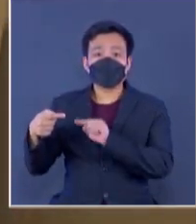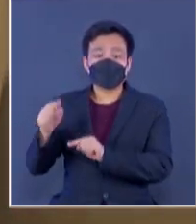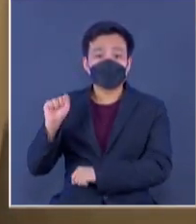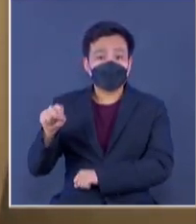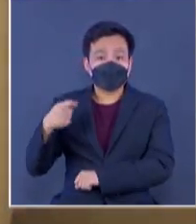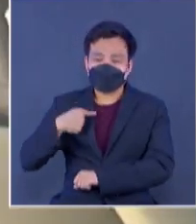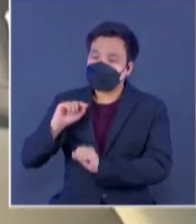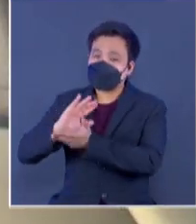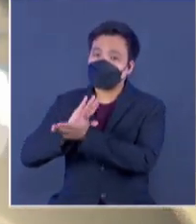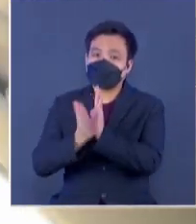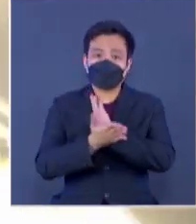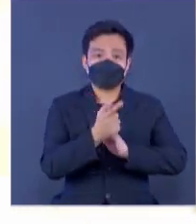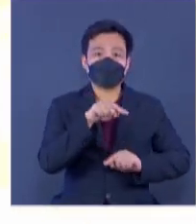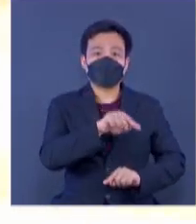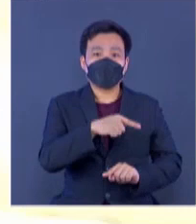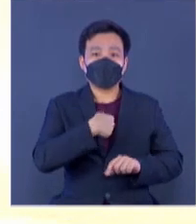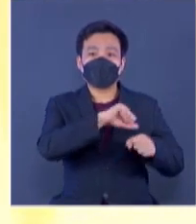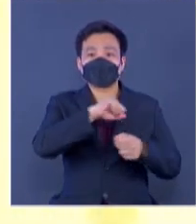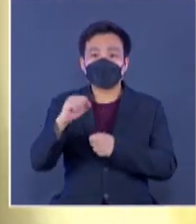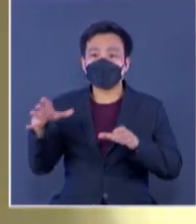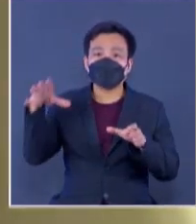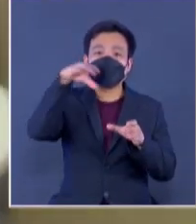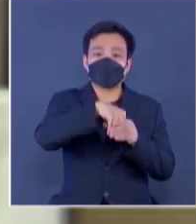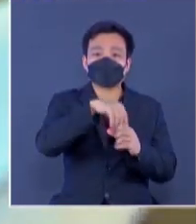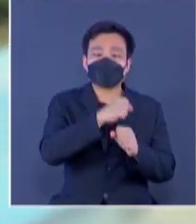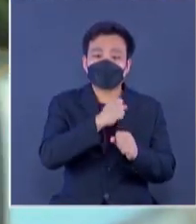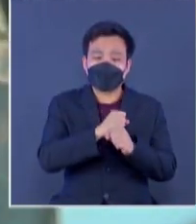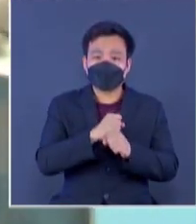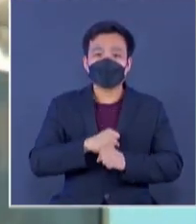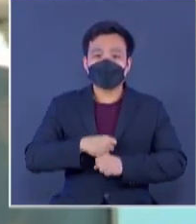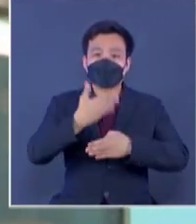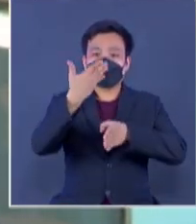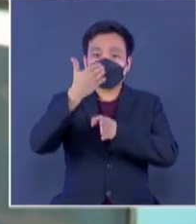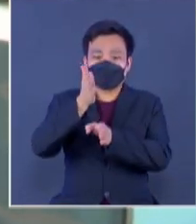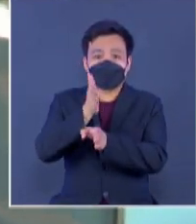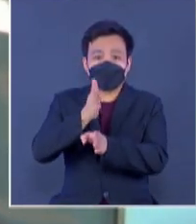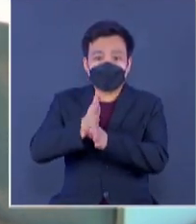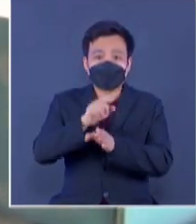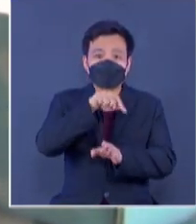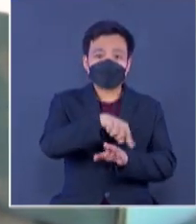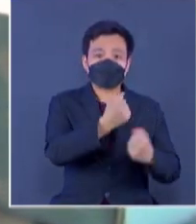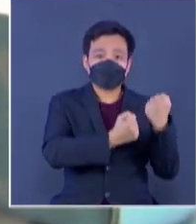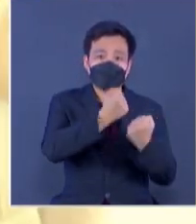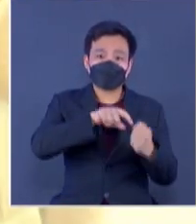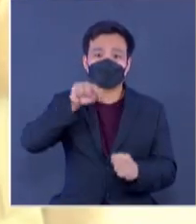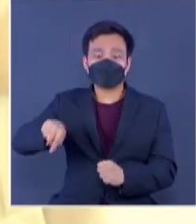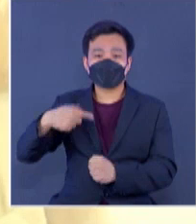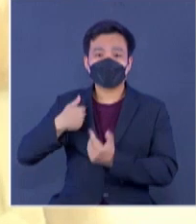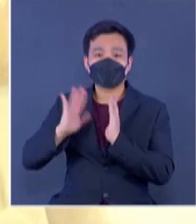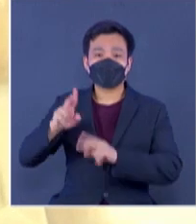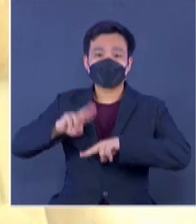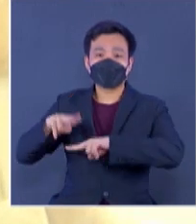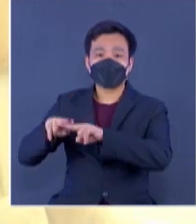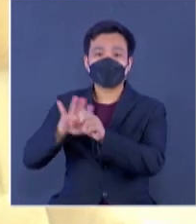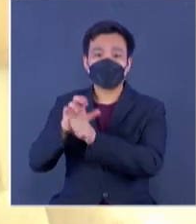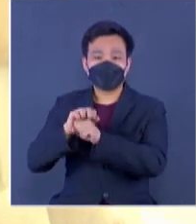การออกแบบให้มีการปิดกั้นแยกกันนะคะระหว่างห้องคนขับรถแล้วก็ห้องรับผู้โดยสารเพื่อไม่ให้เกิดการปนเปื้อนของเชื้อไว